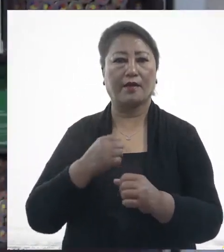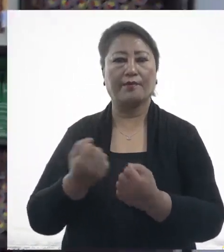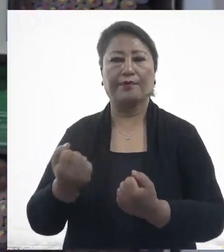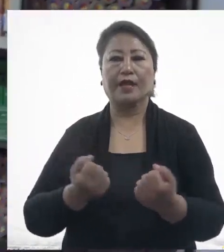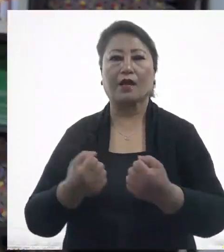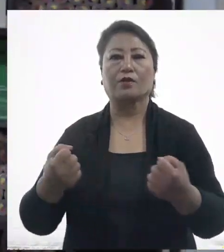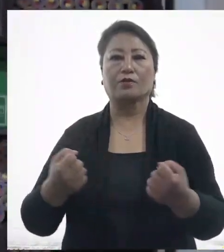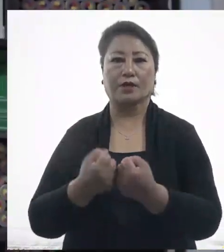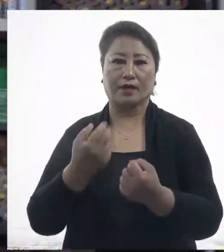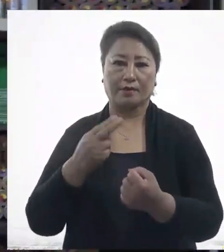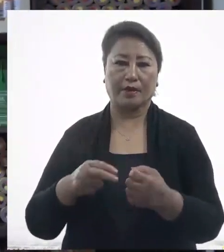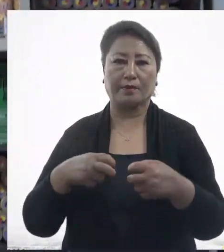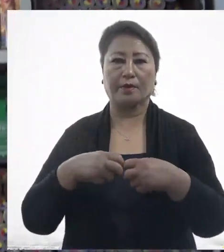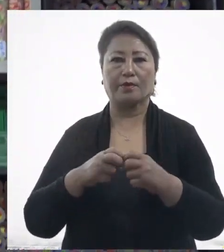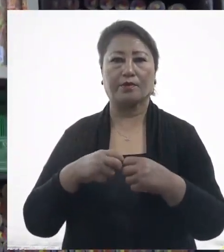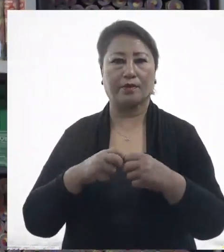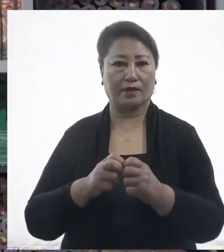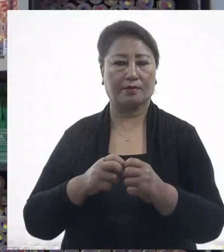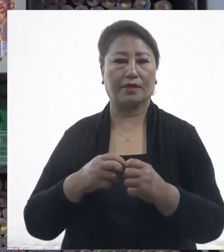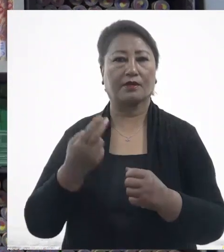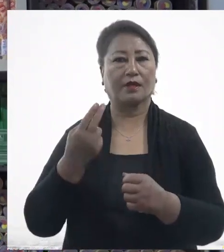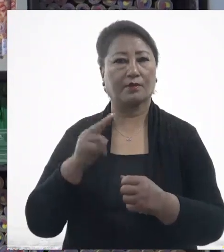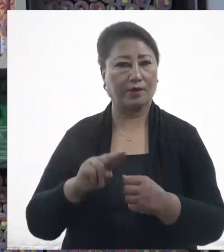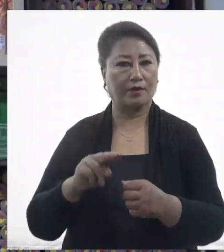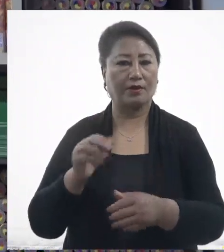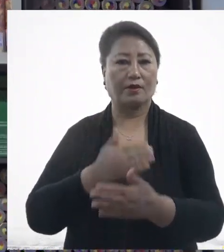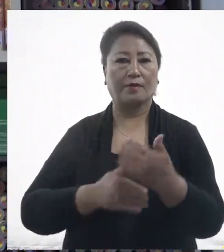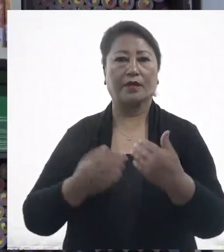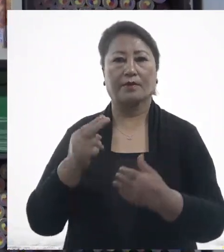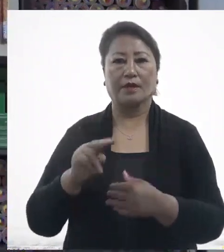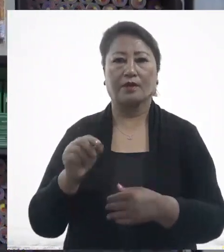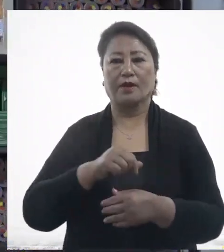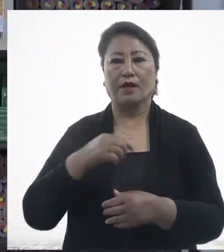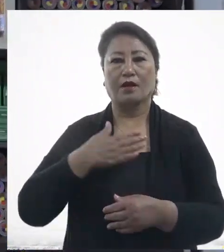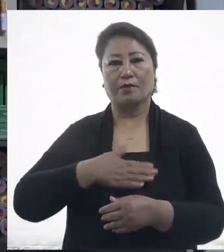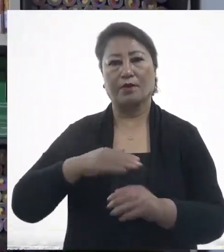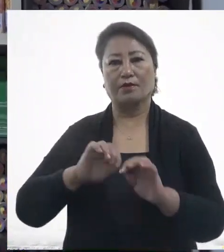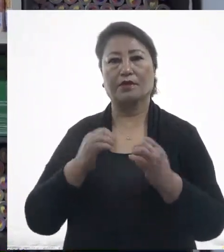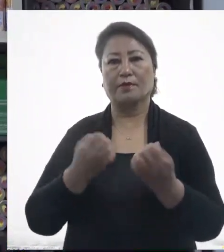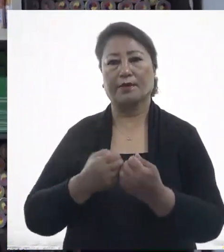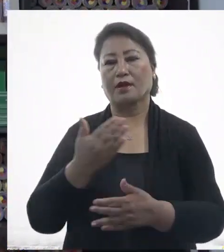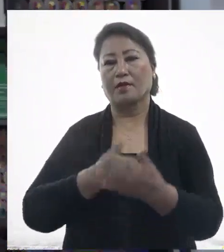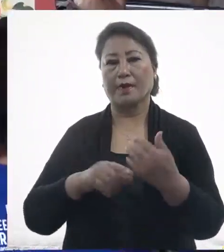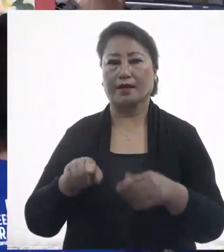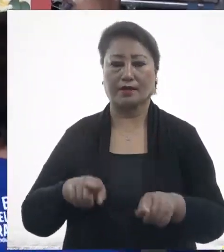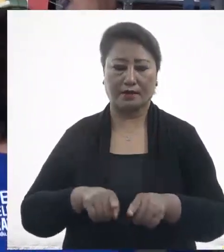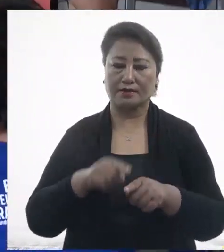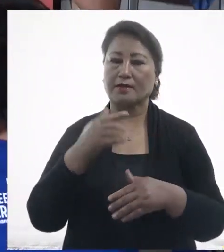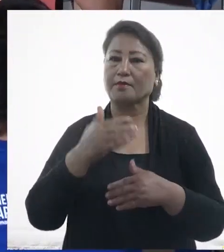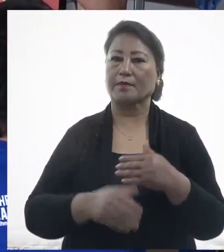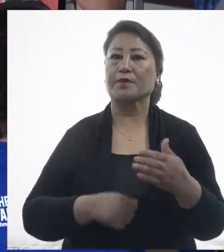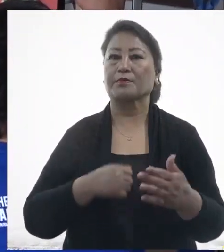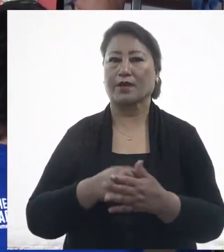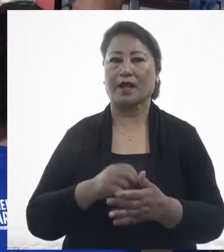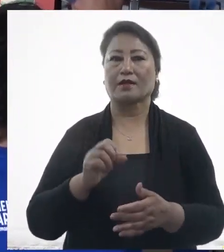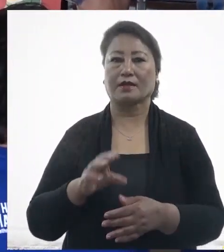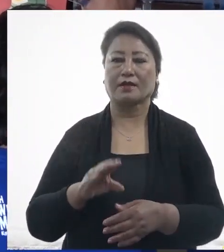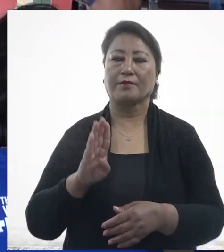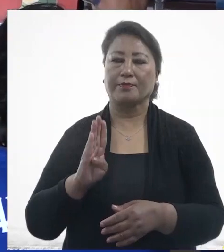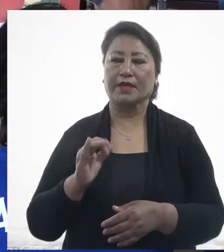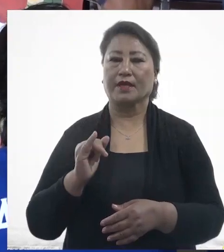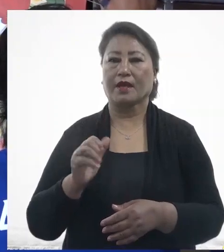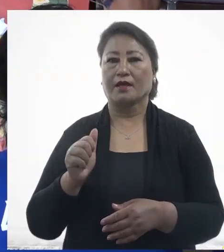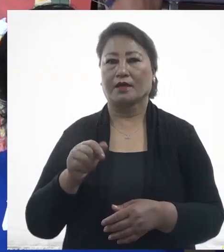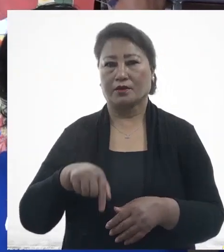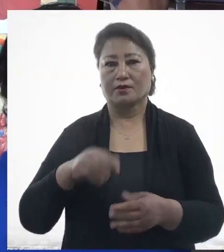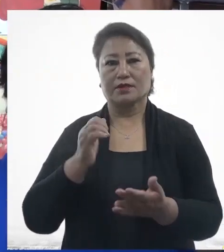भएर मेरुदण्ड पक्षघात हुन पुगे जसले उहाँलाई मनोसामाजिक अपाङ्गताको अवस्थासम्म पनि पुर्यायो तर बिआइए इन्स्टिच्युटमा